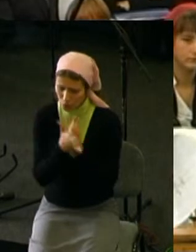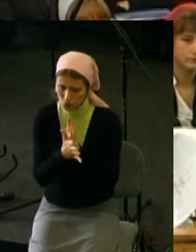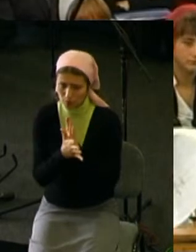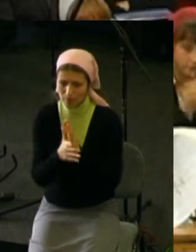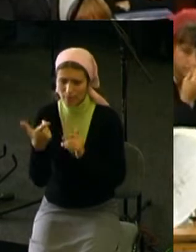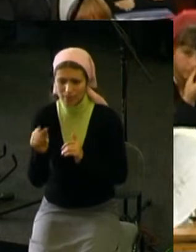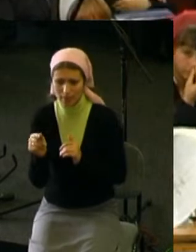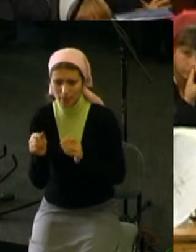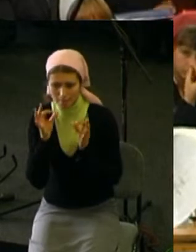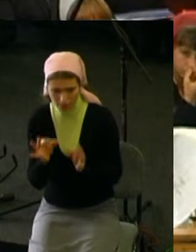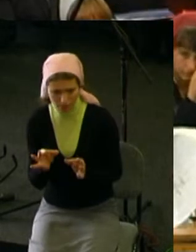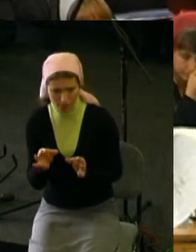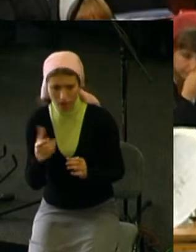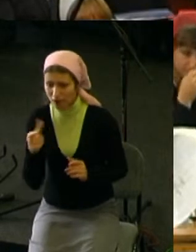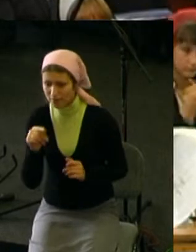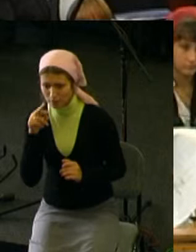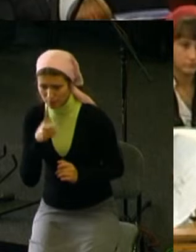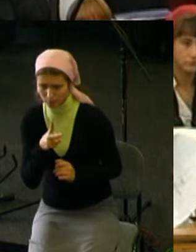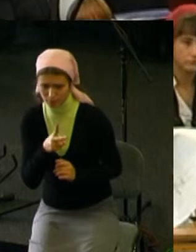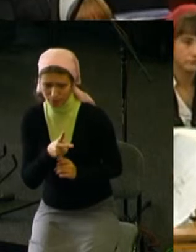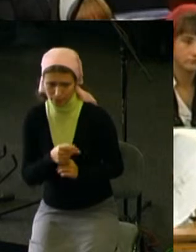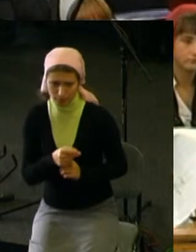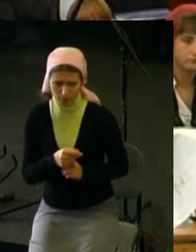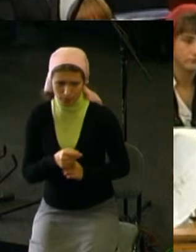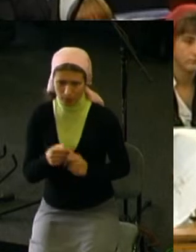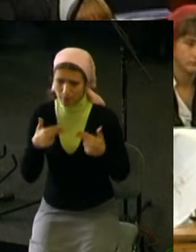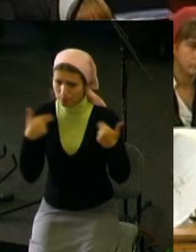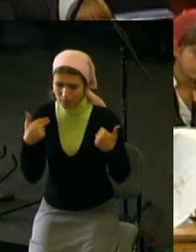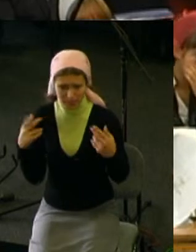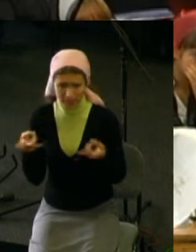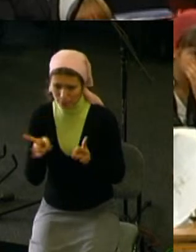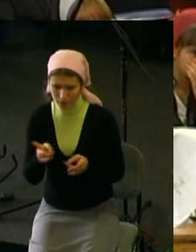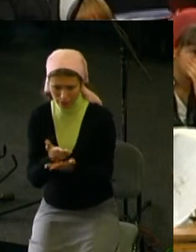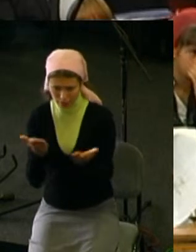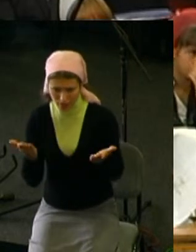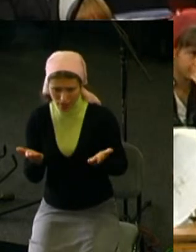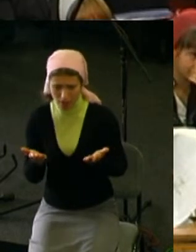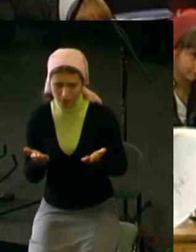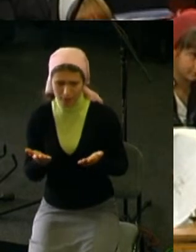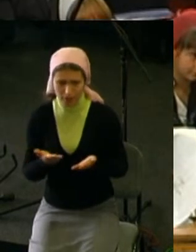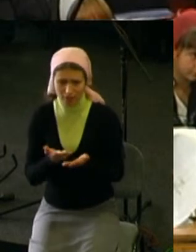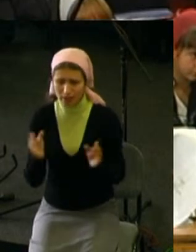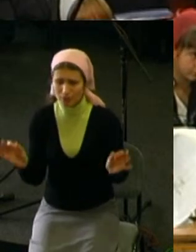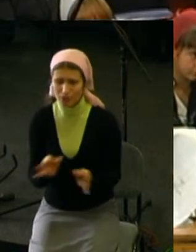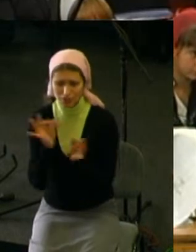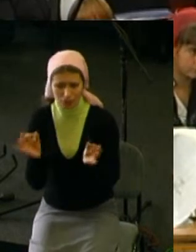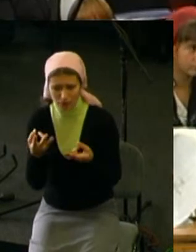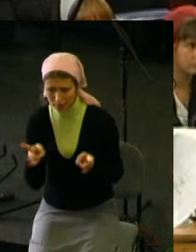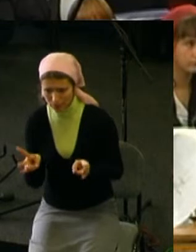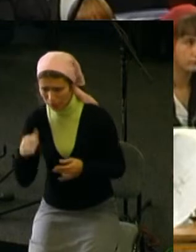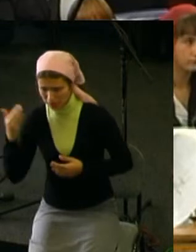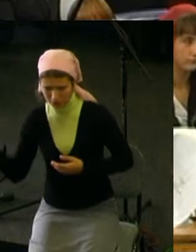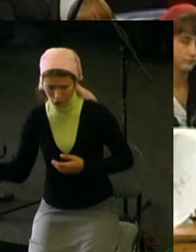розуміти де мить праві неправі вам навіть не потрібний вам ніхто